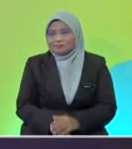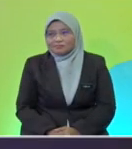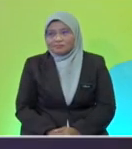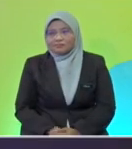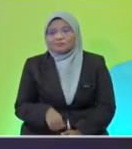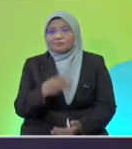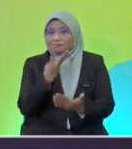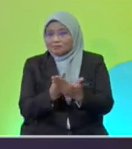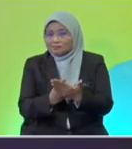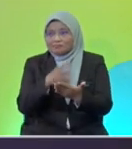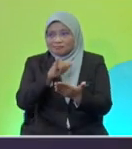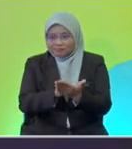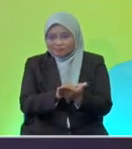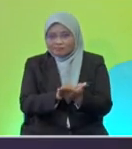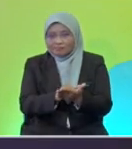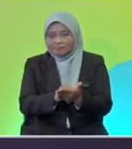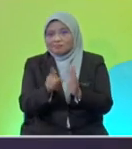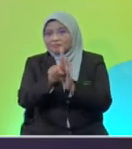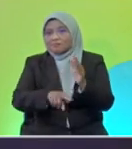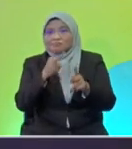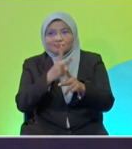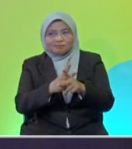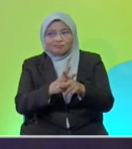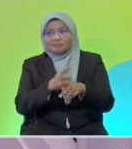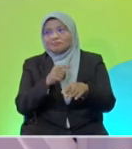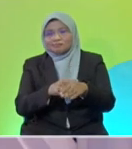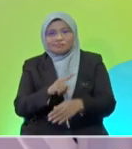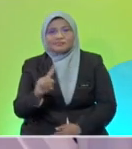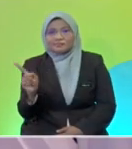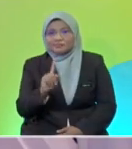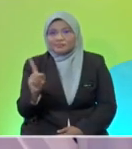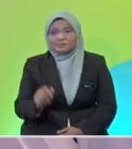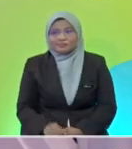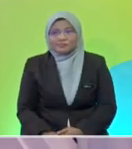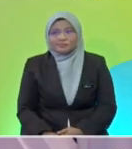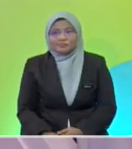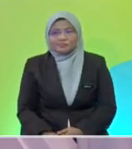di dalam tabung jadi kita gantikan mana ini di dalam tabung